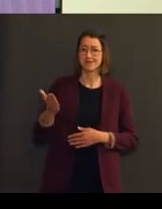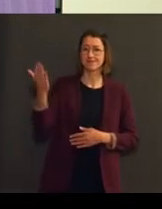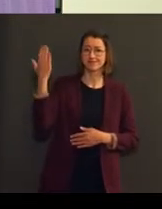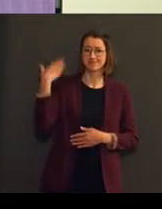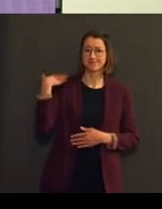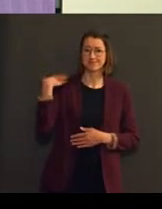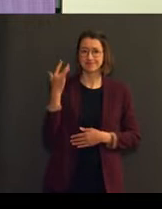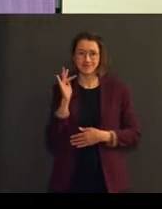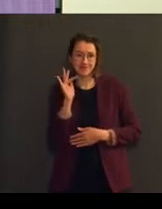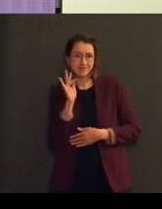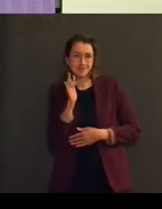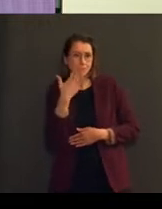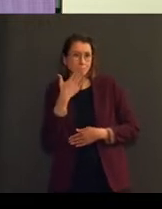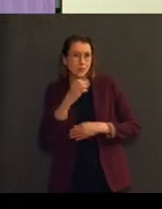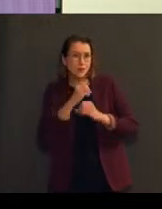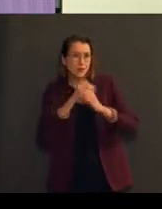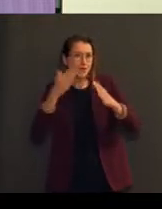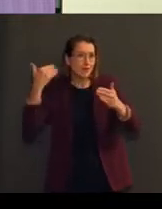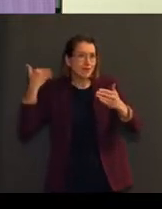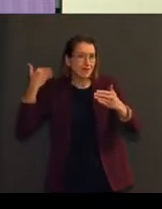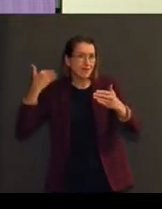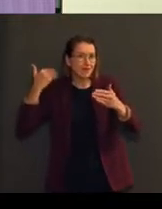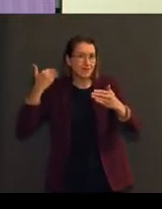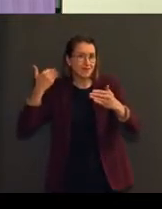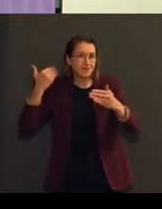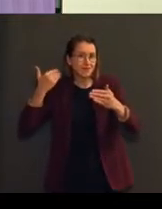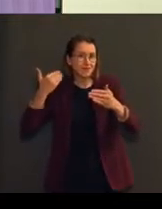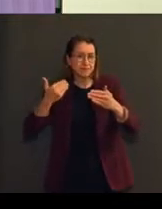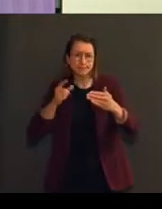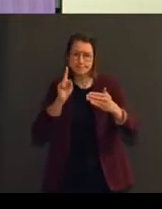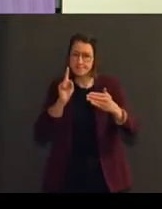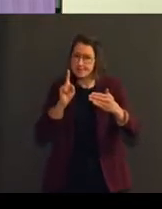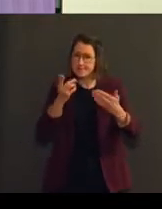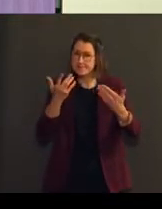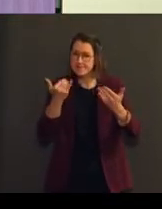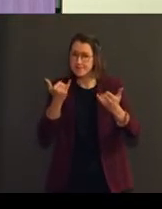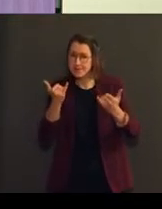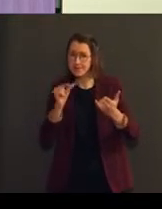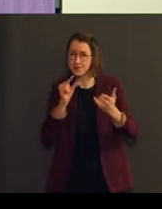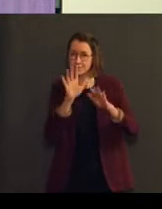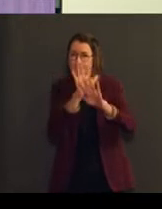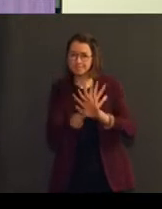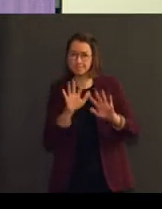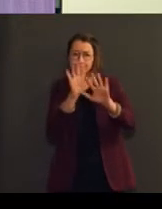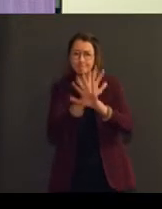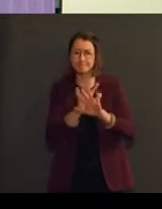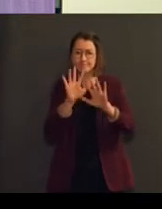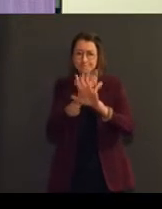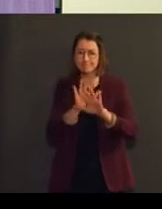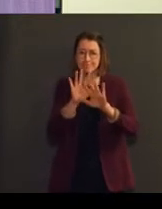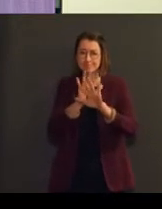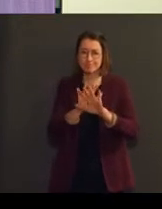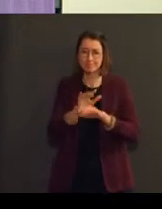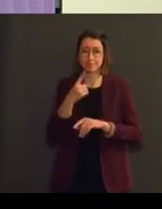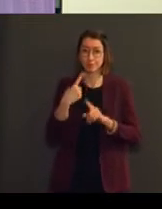les dernières semaines. Pour l'instant, la teinte se trouble un petit peu et est surtout marquée par une certaine incertitude.